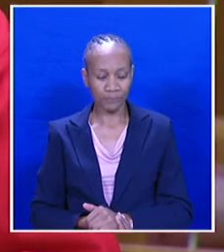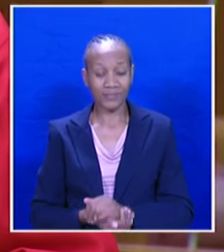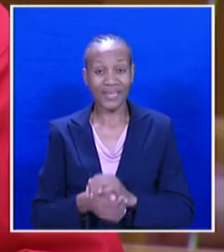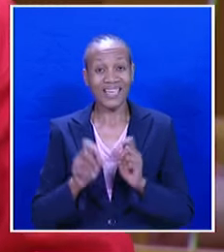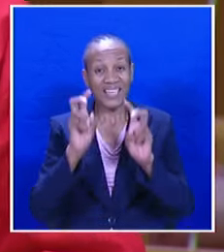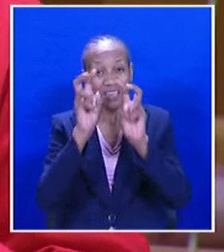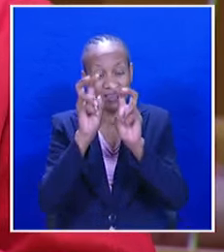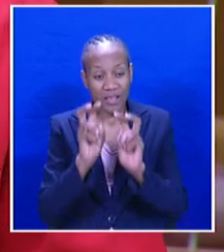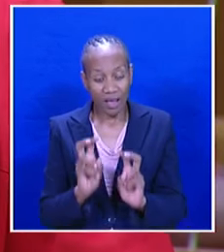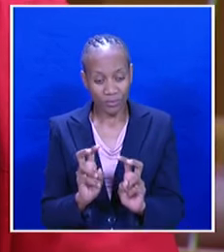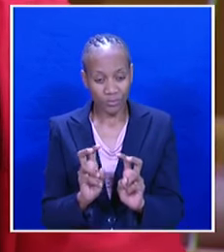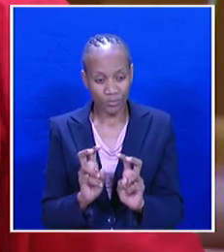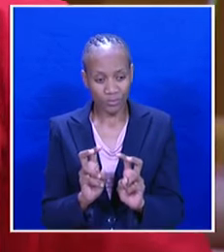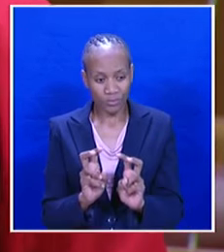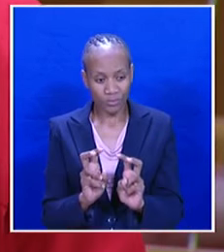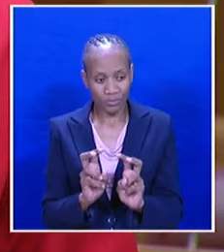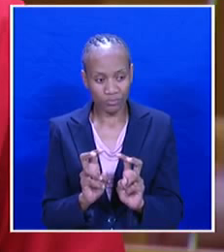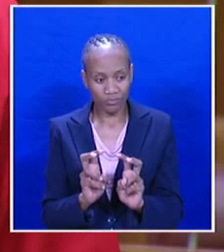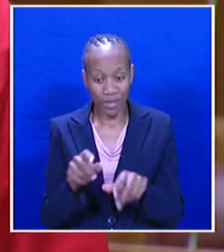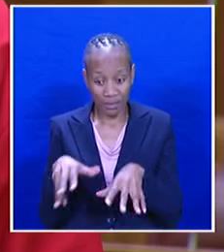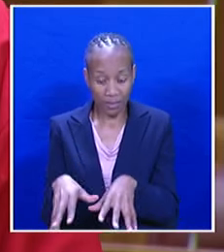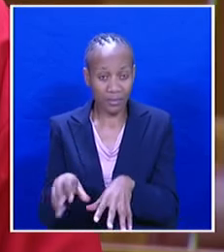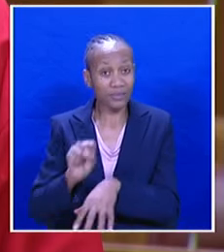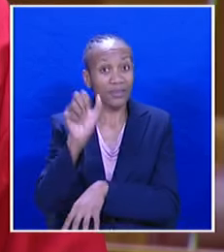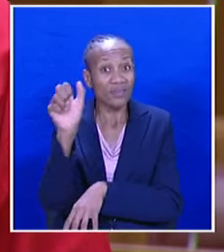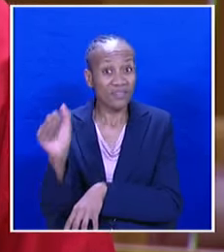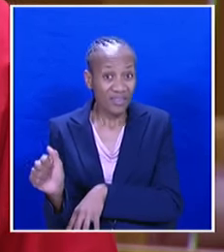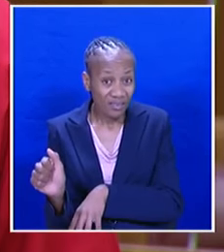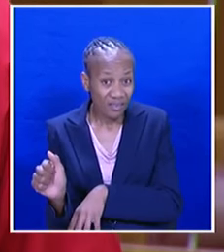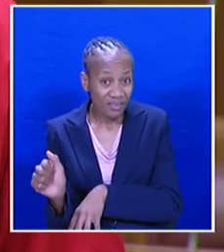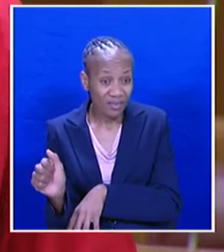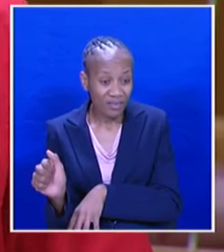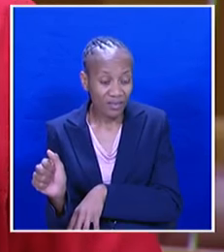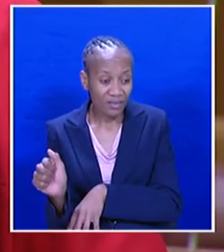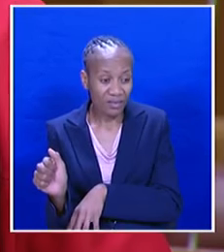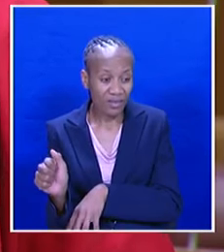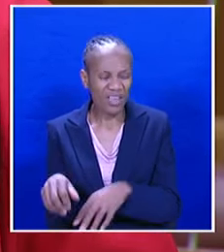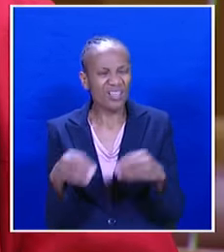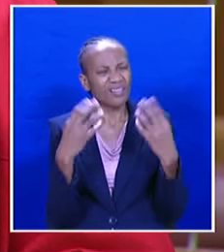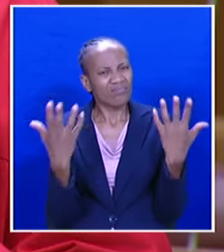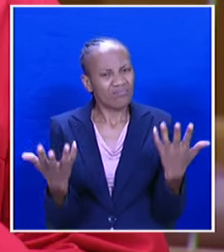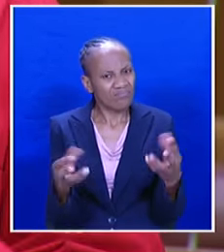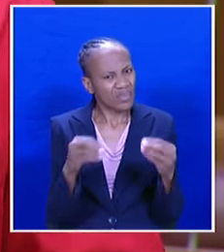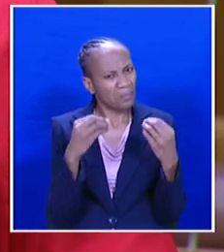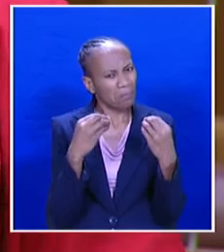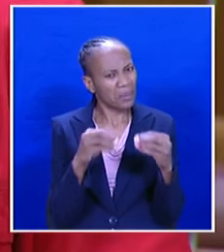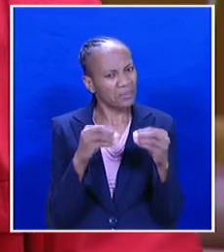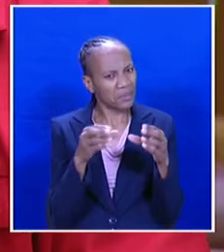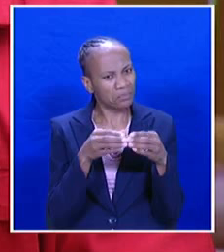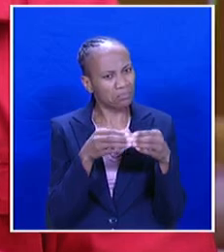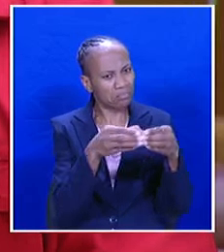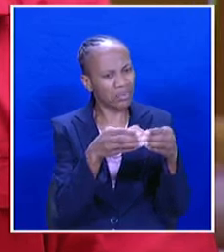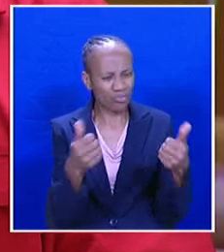kongomangi helo. Mi ta tsundzuka leswaku business sector yi vaviseke nkarhi wo leha. Se na ta tiva ku ri xana ofisi ya n'wina yi kotile ku tihlanganisa